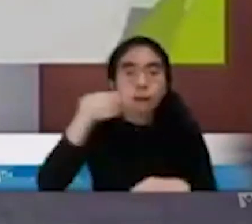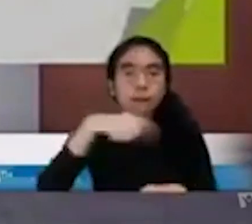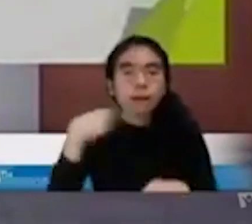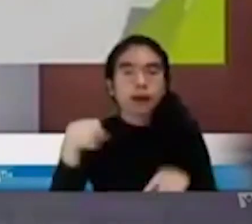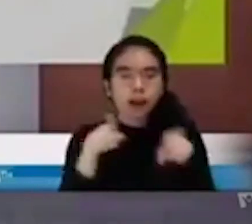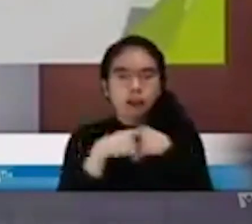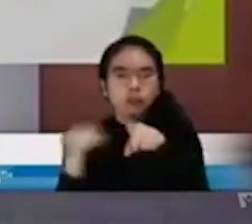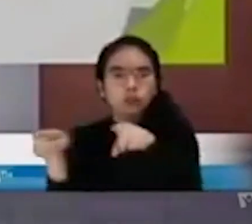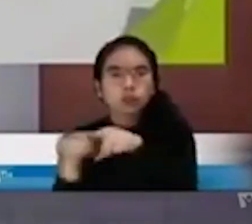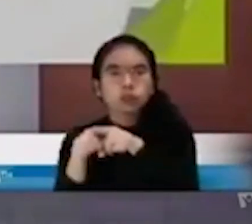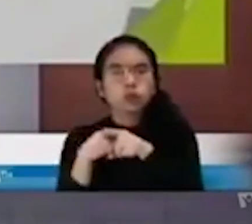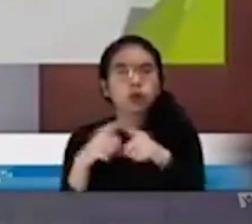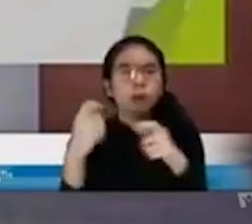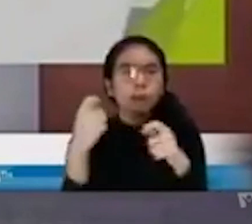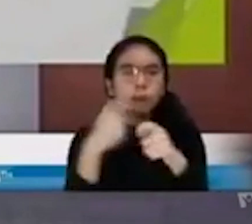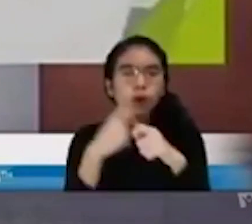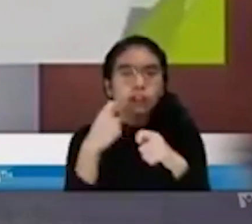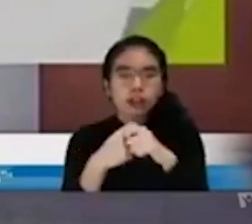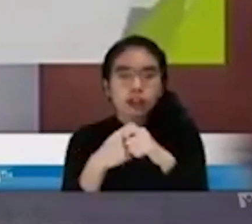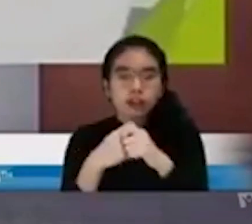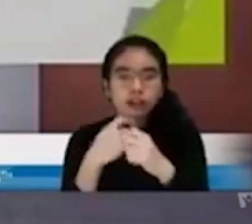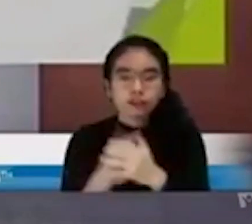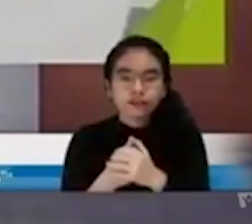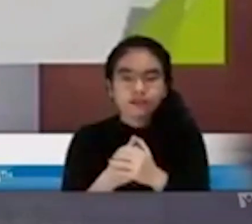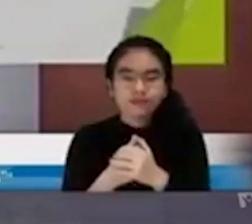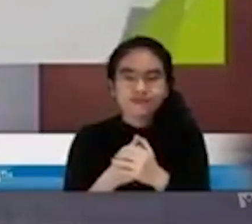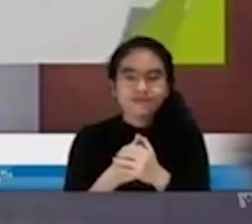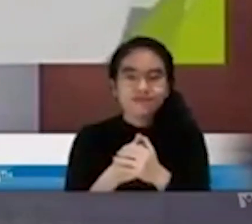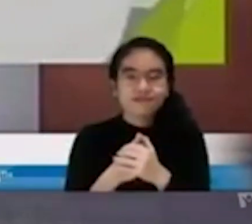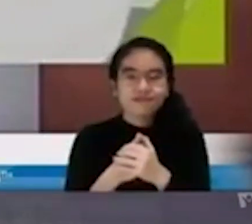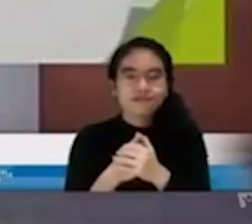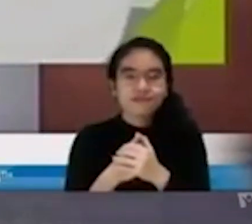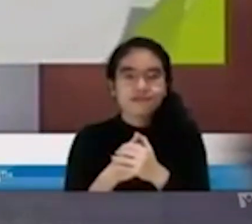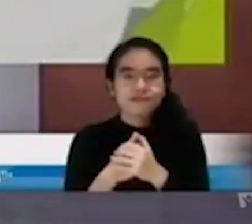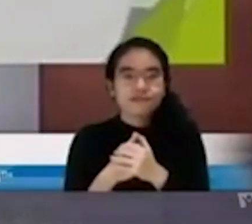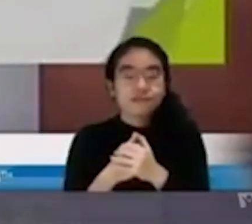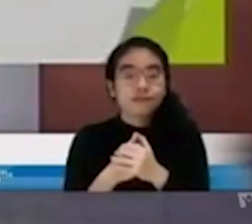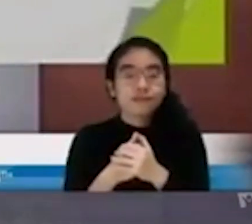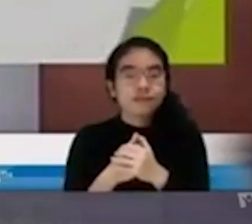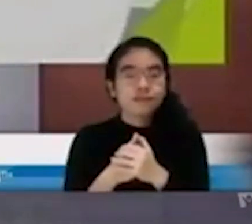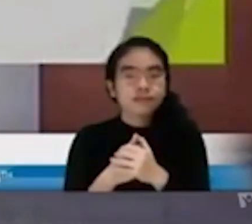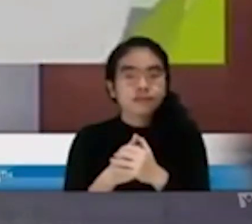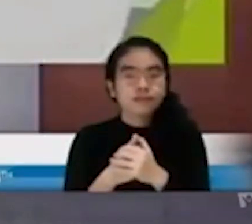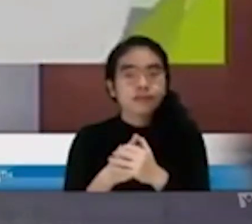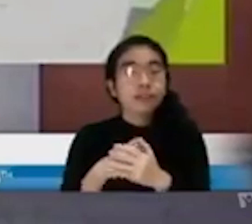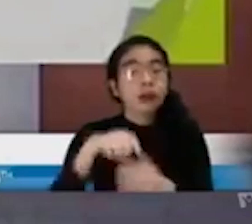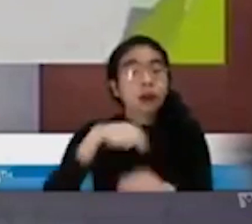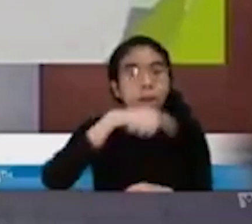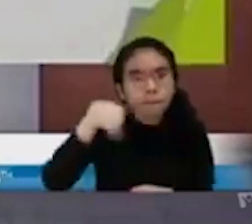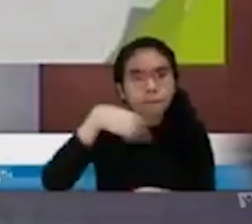satu inner circle. Langsung mereka akan memulai itu mengadakan satu lingkaran